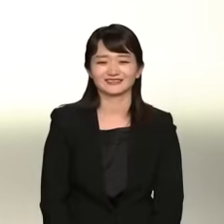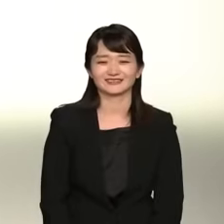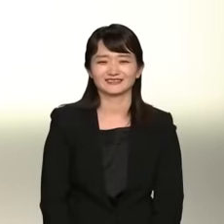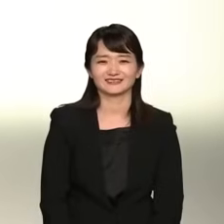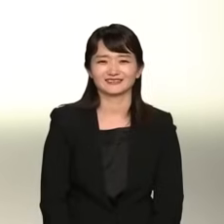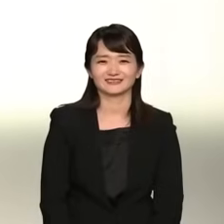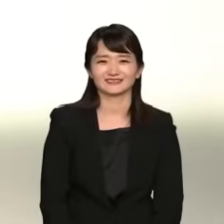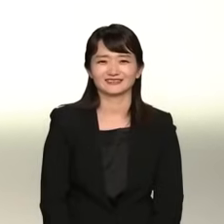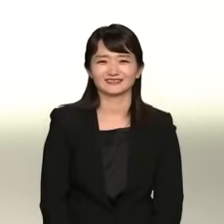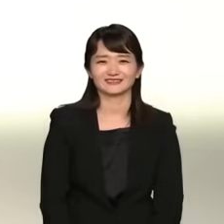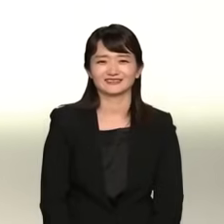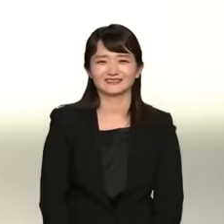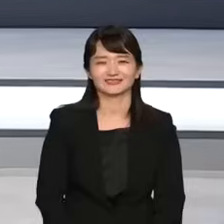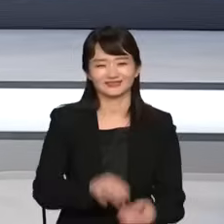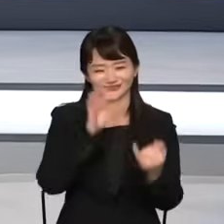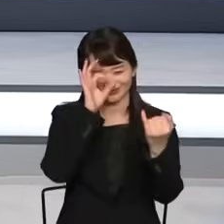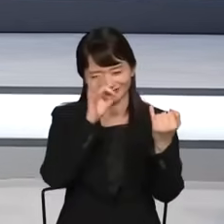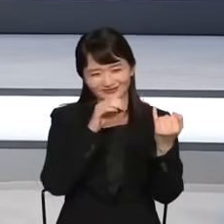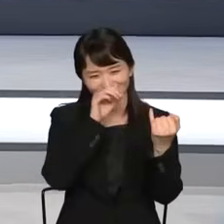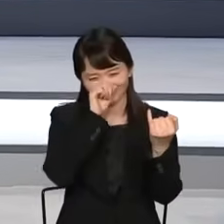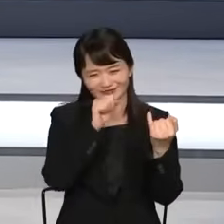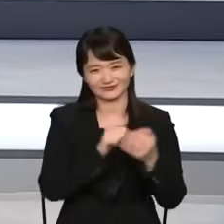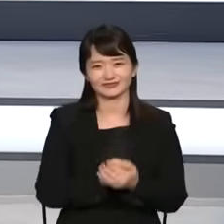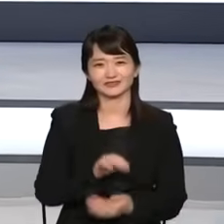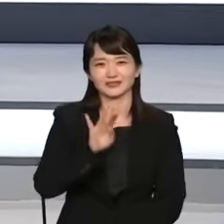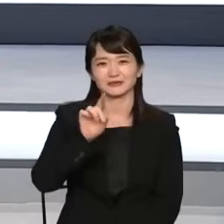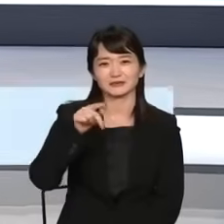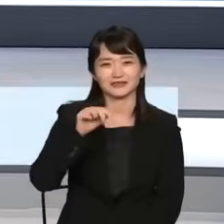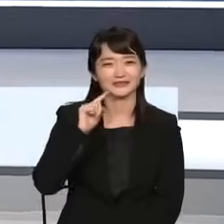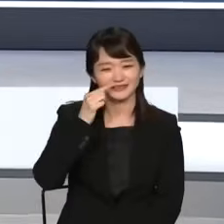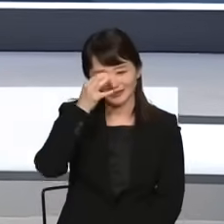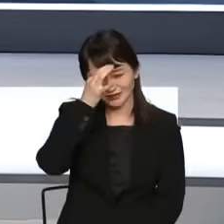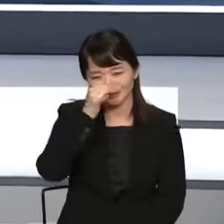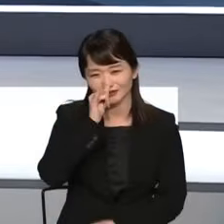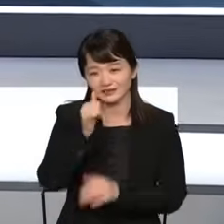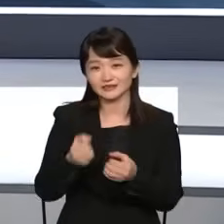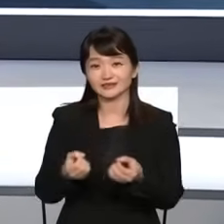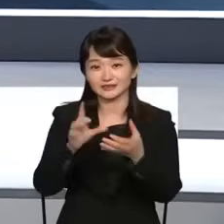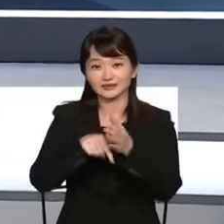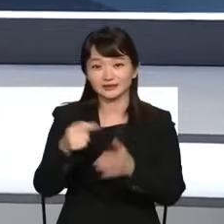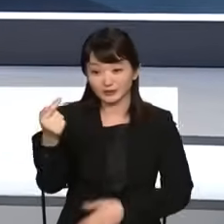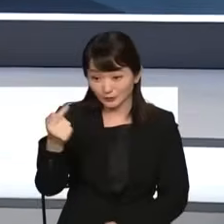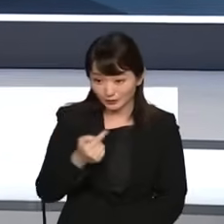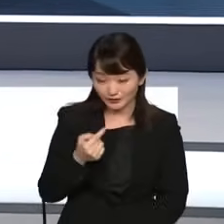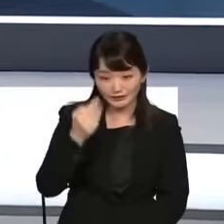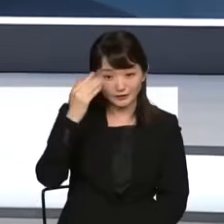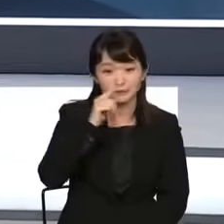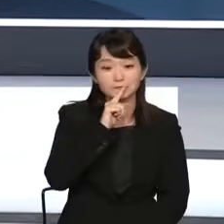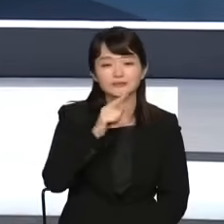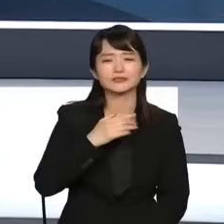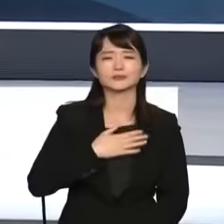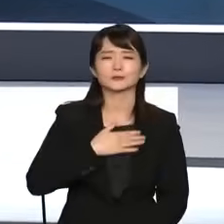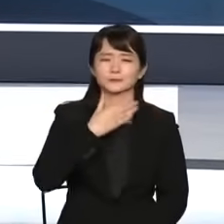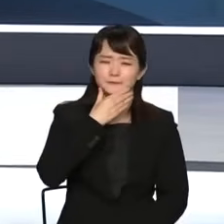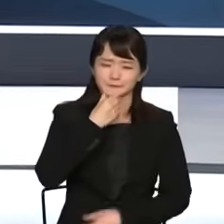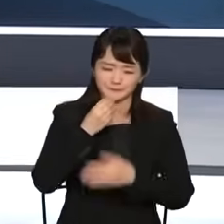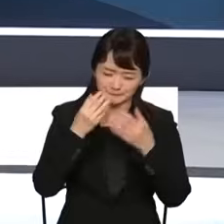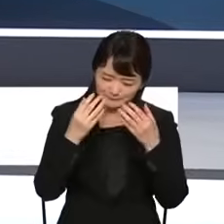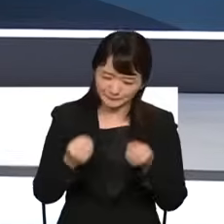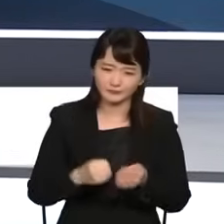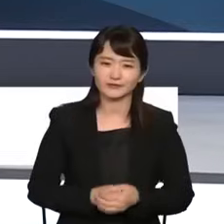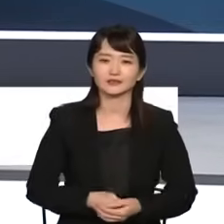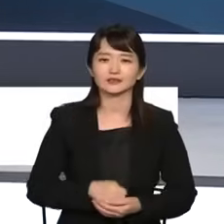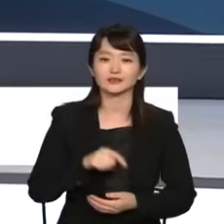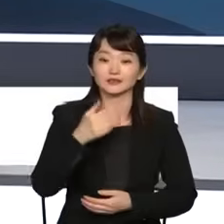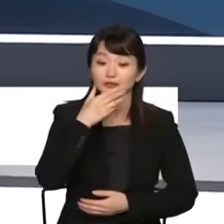아, 정말 보기 좋습니다. 백상 예술대상 시상하러 나오셔서 우리말로 아, 저는 참 복이 많은 사람이다. 그리고 이